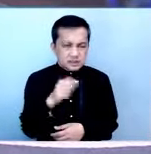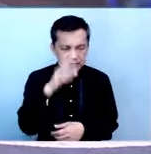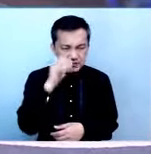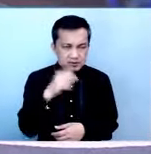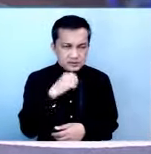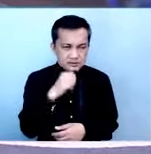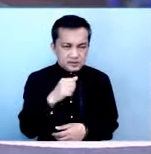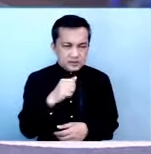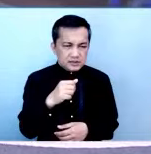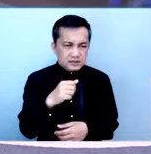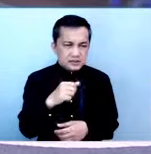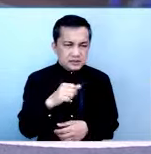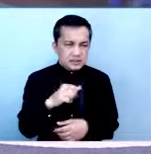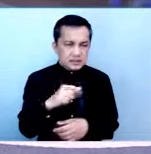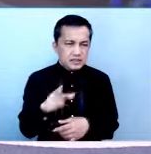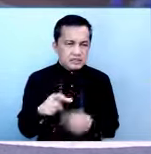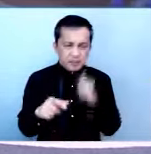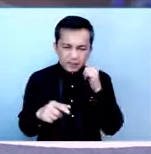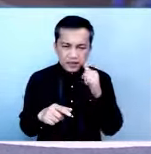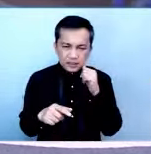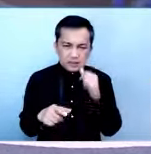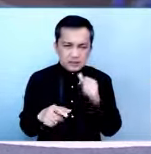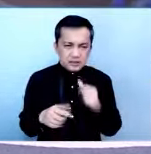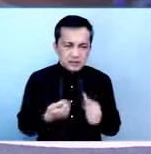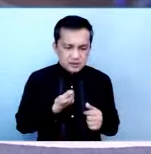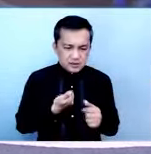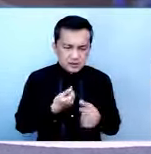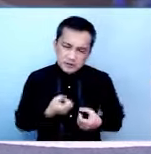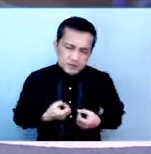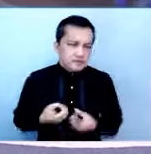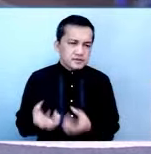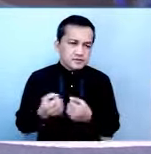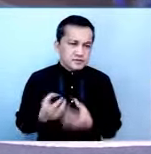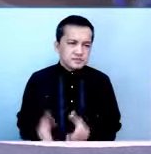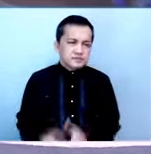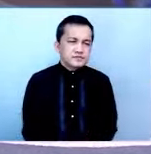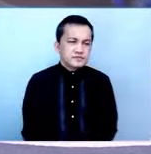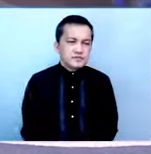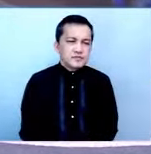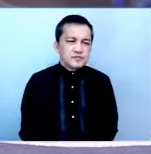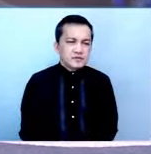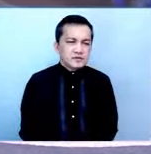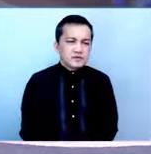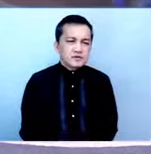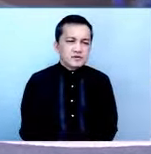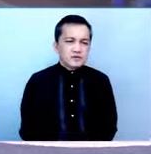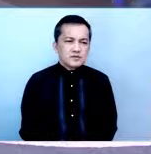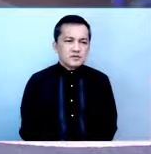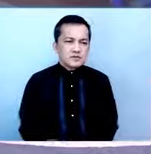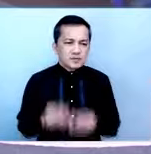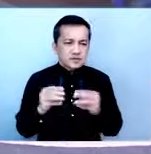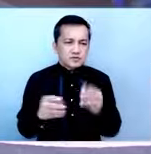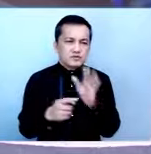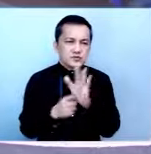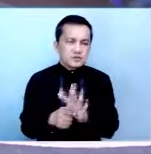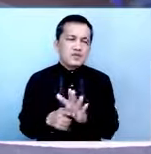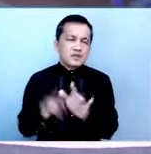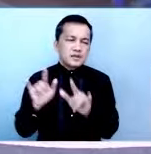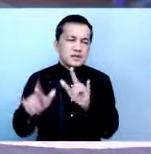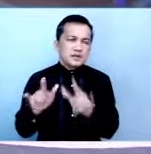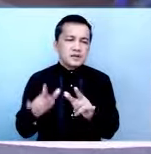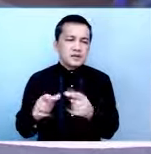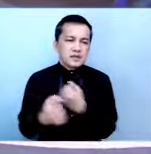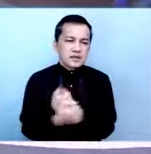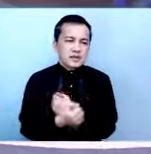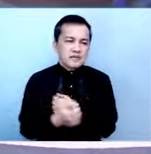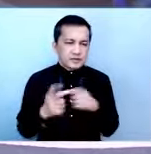ng boundary, kung hindi yung babae na talagang yun kasi yung yun yung method of showing her love, di ba? Alam mo yan, love language. Love